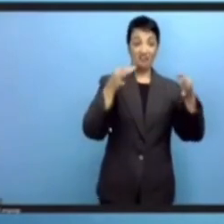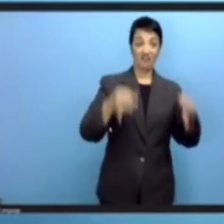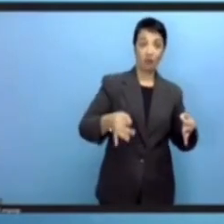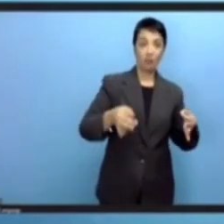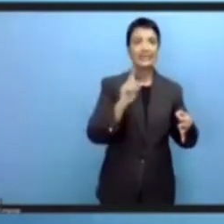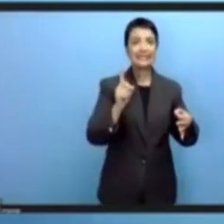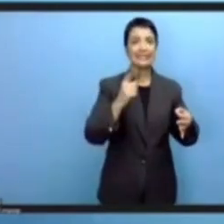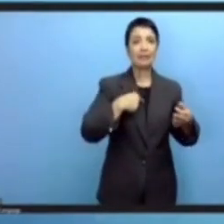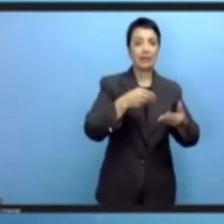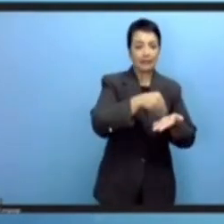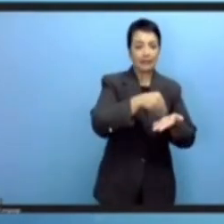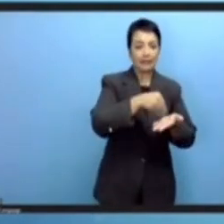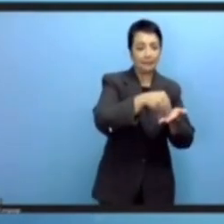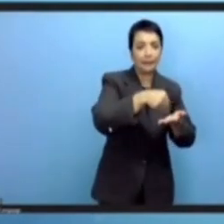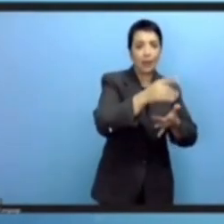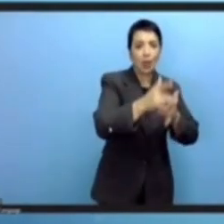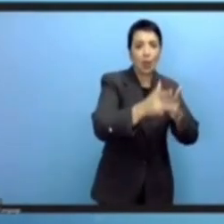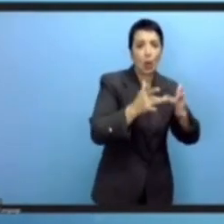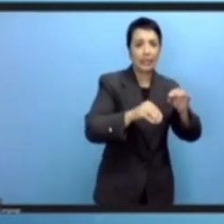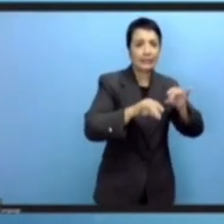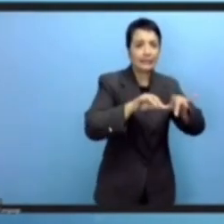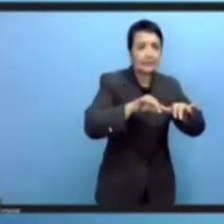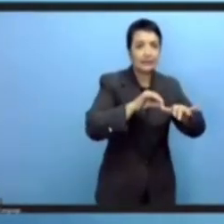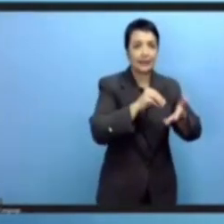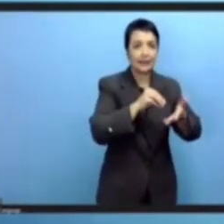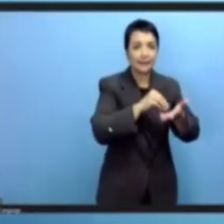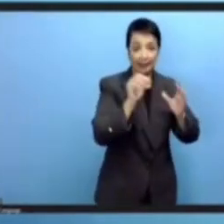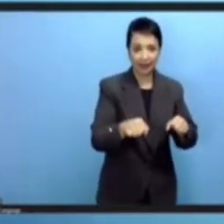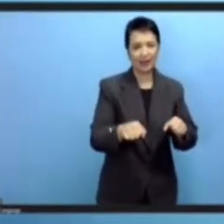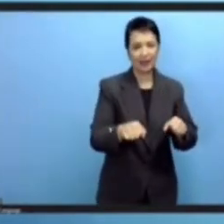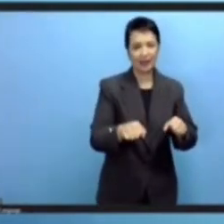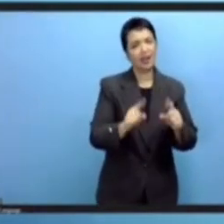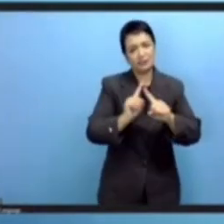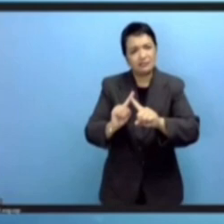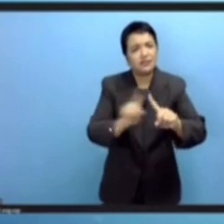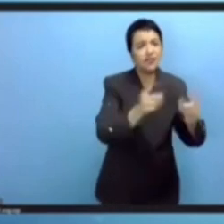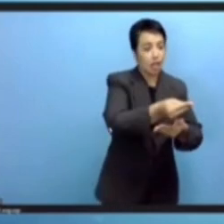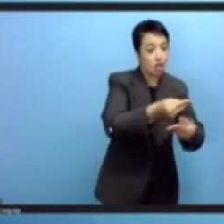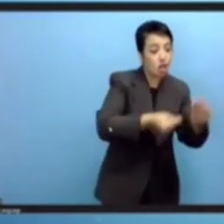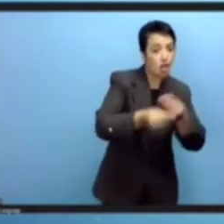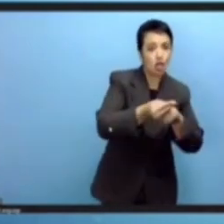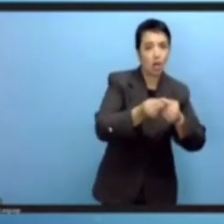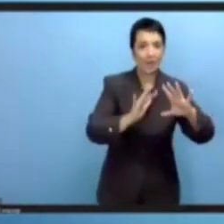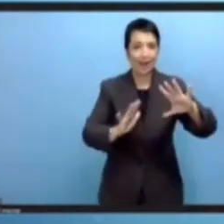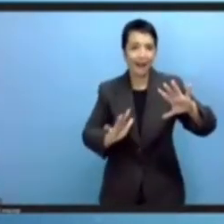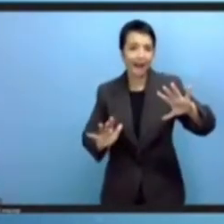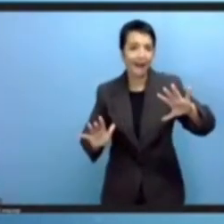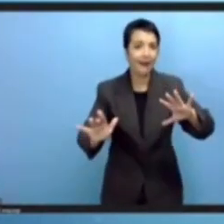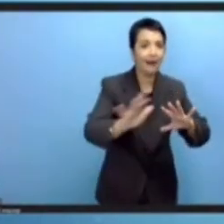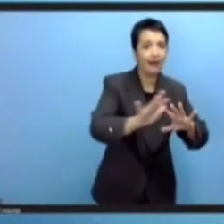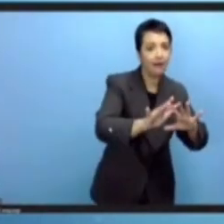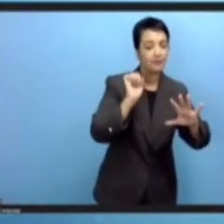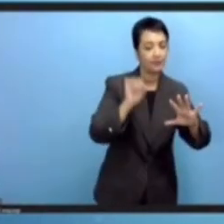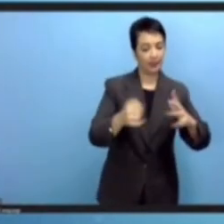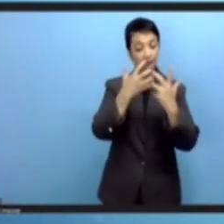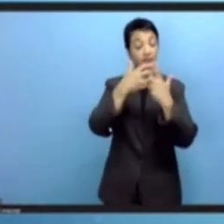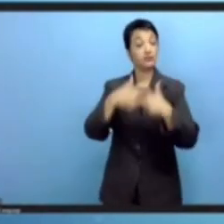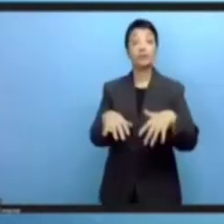d'entreprises du secteur informel qui doivent effectuer des paiements en ligne. Il y a beaucoup de domaines d'activité économique qui peuvent